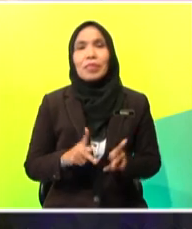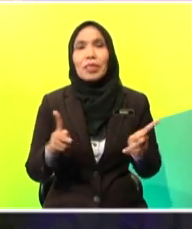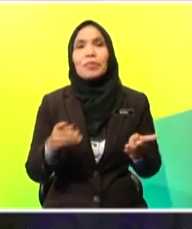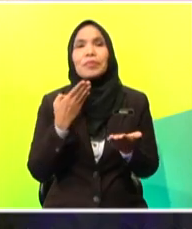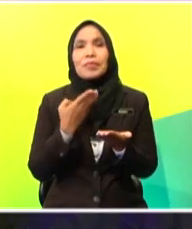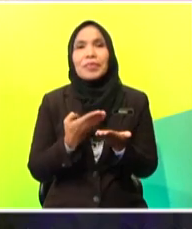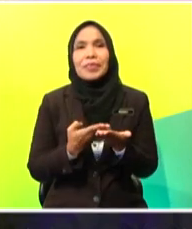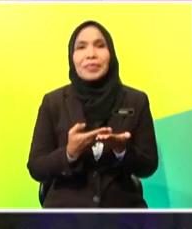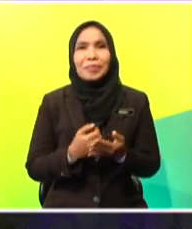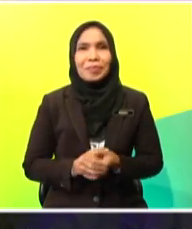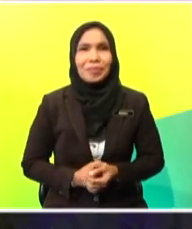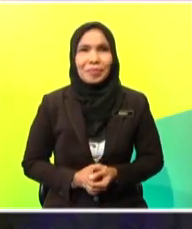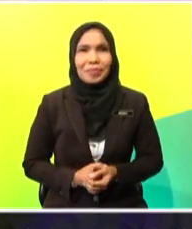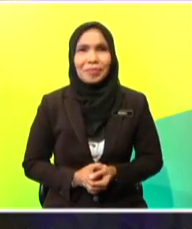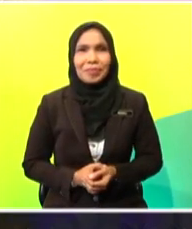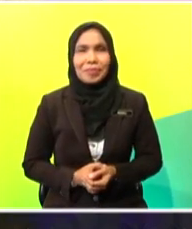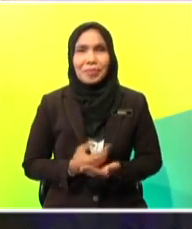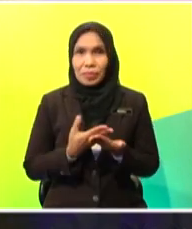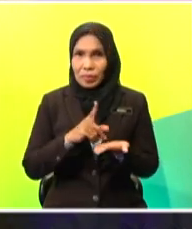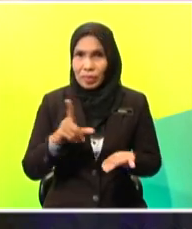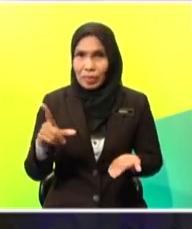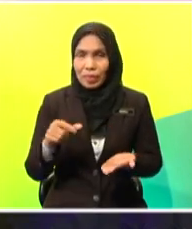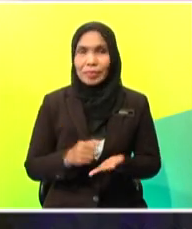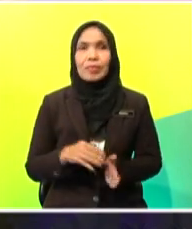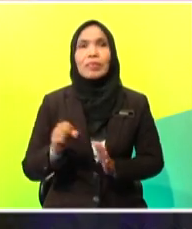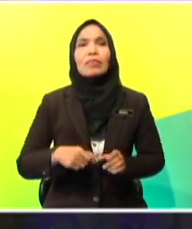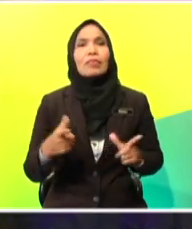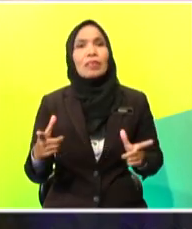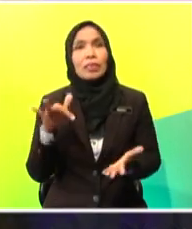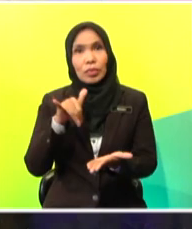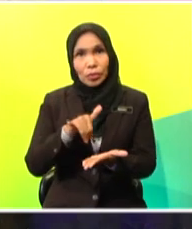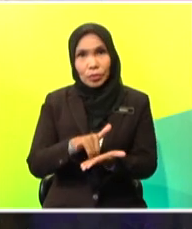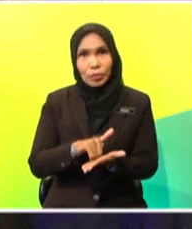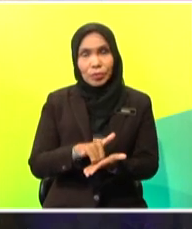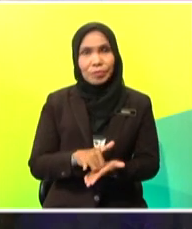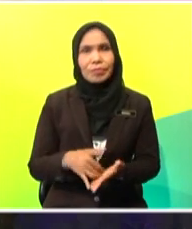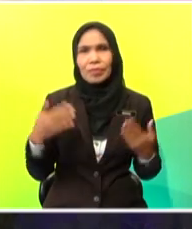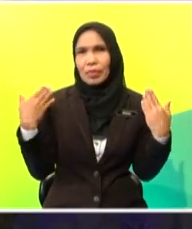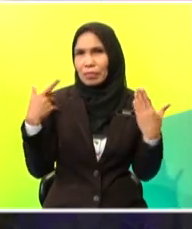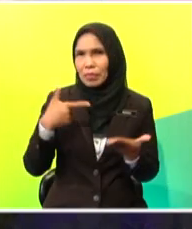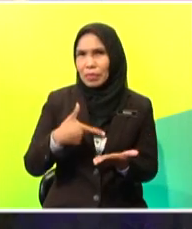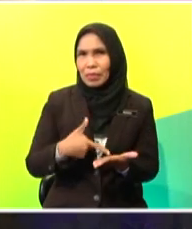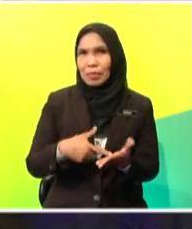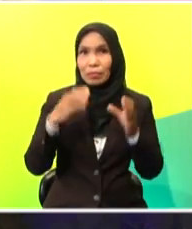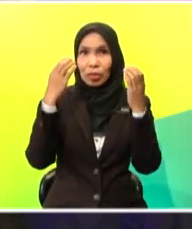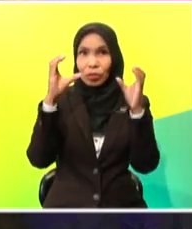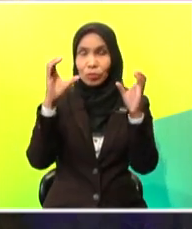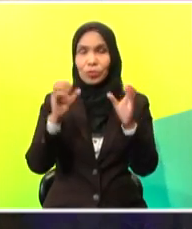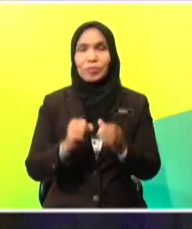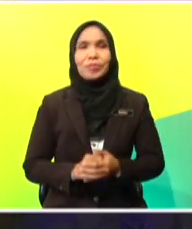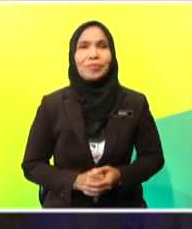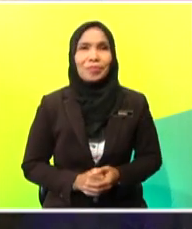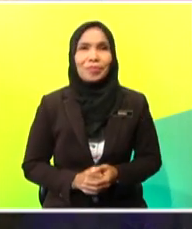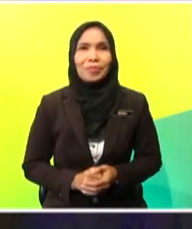kalinga oke baiklah selain daripada Cikgu Zainab bersama dengan murid-murid pada hari ini kita